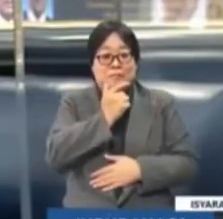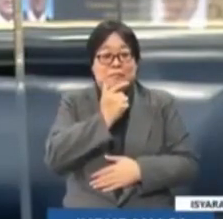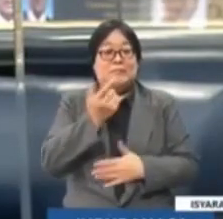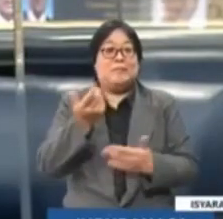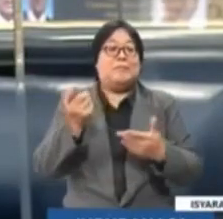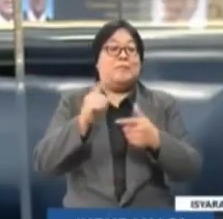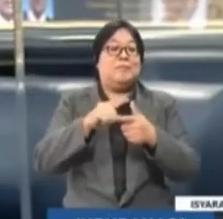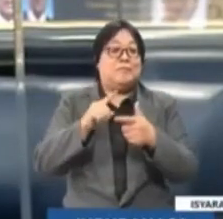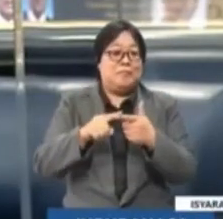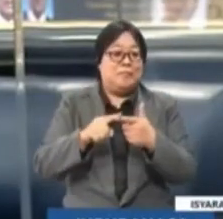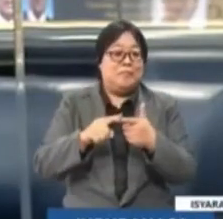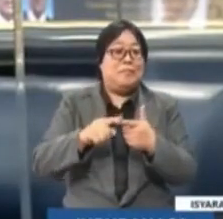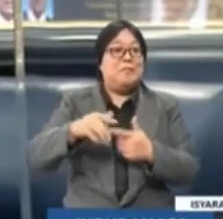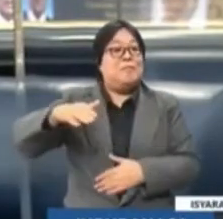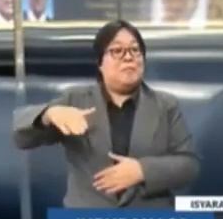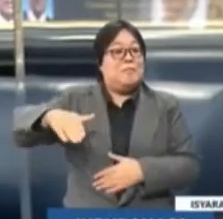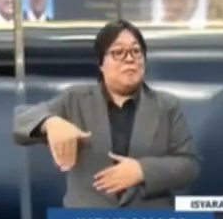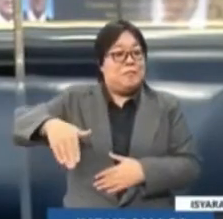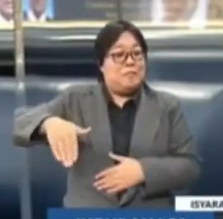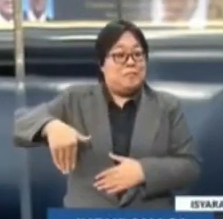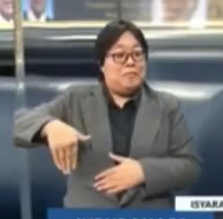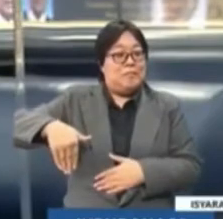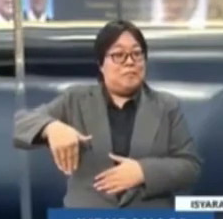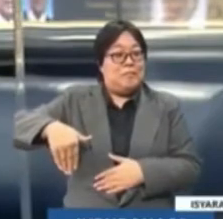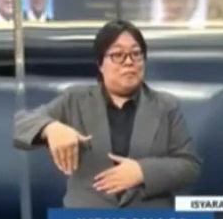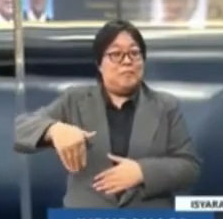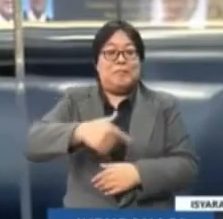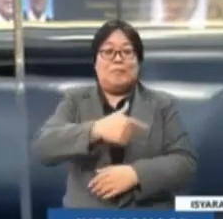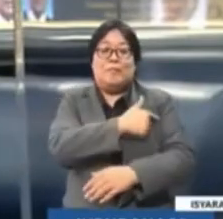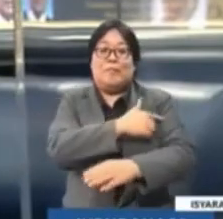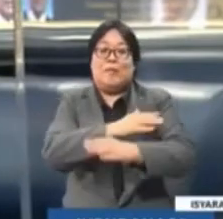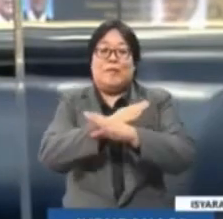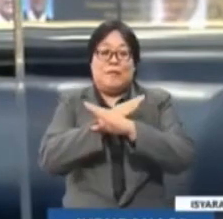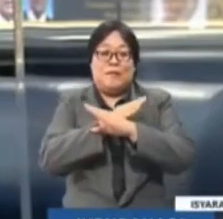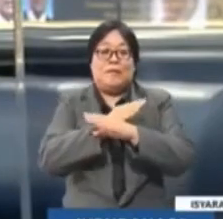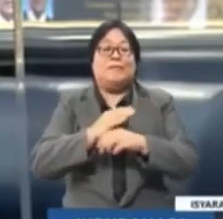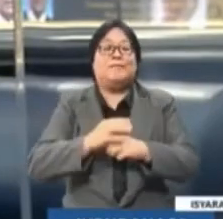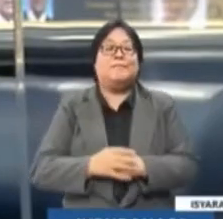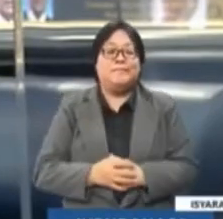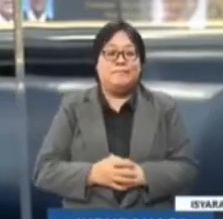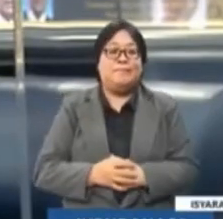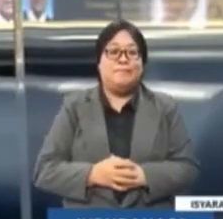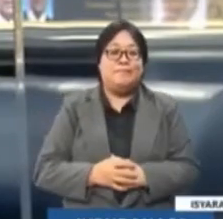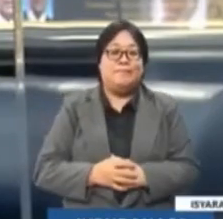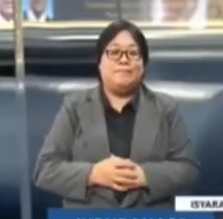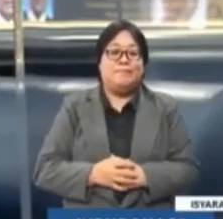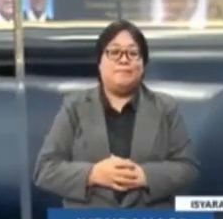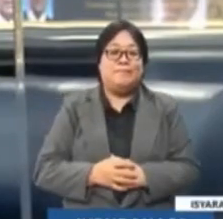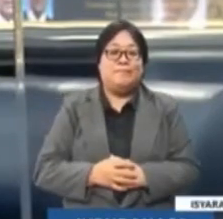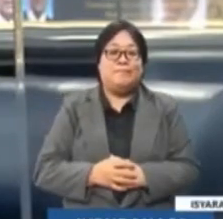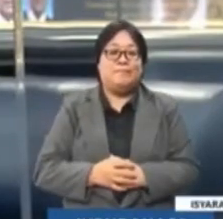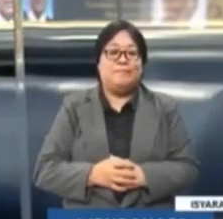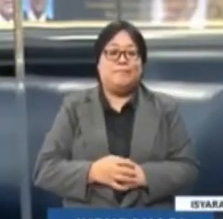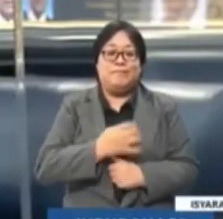atau belum lagi diberesin adalah